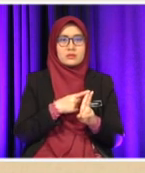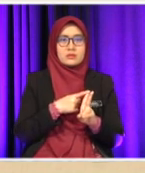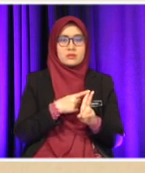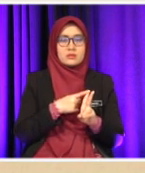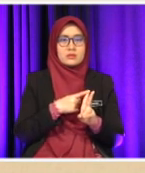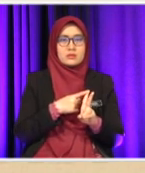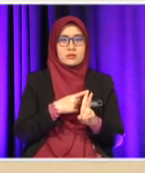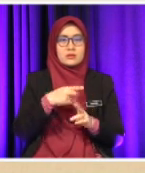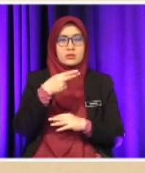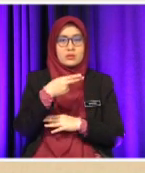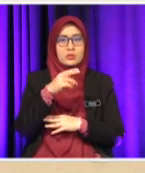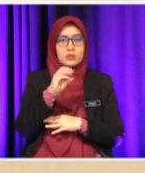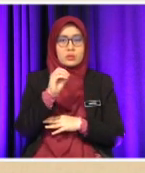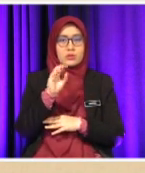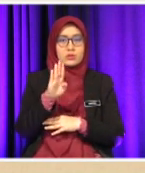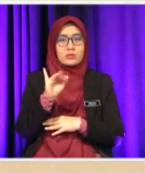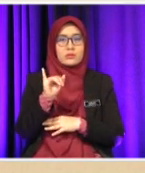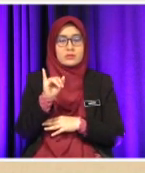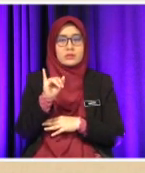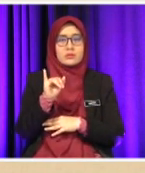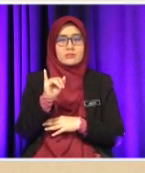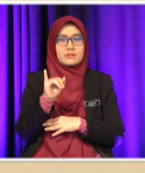hobi oke